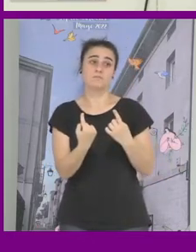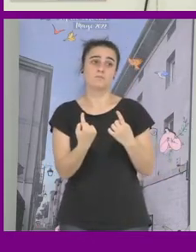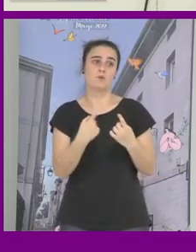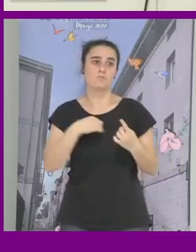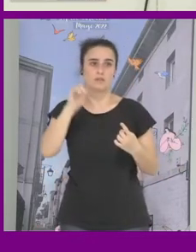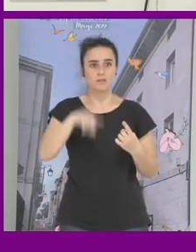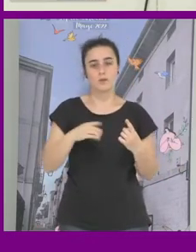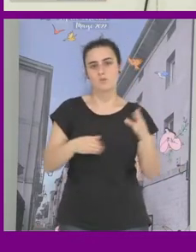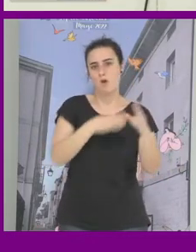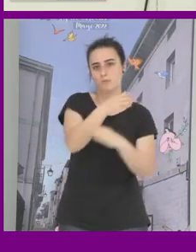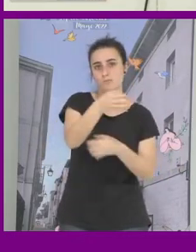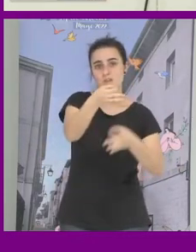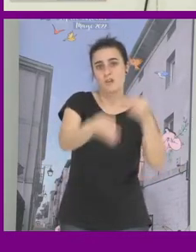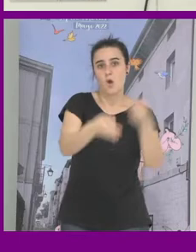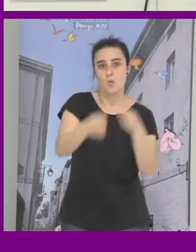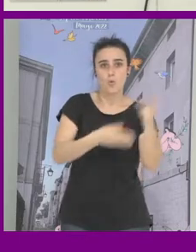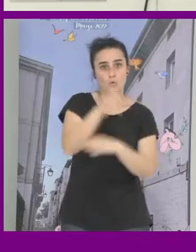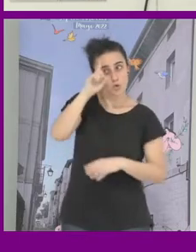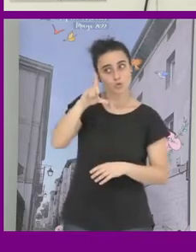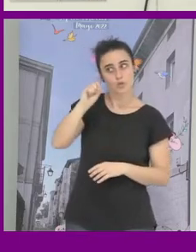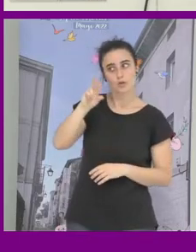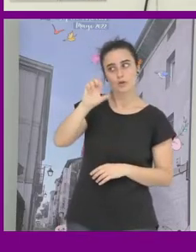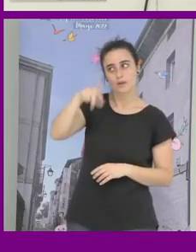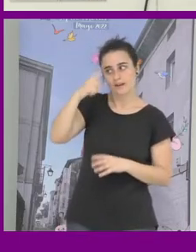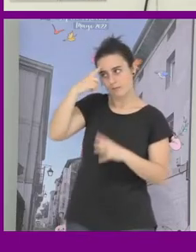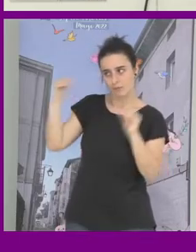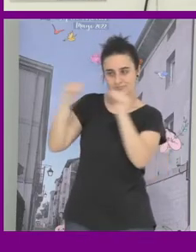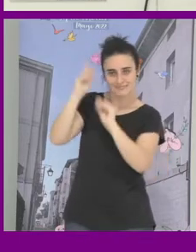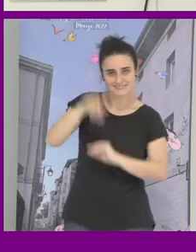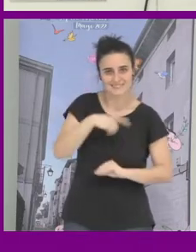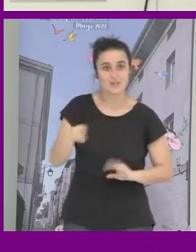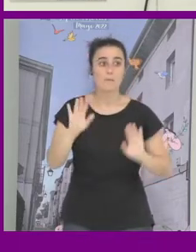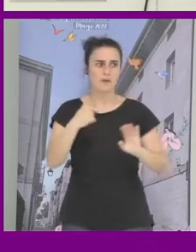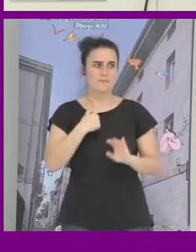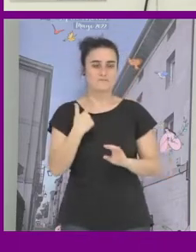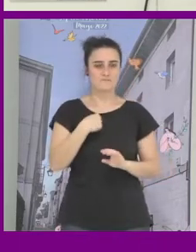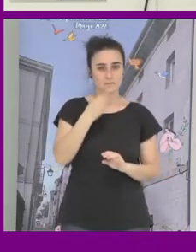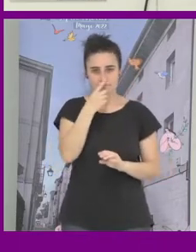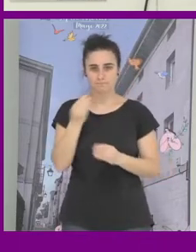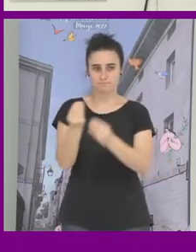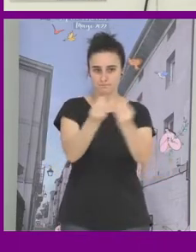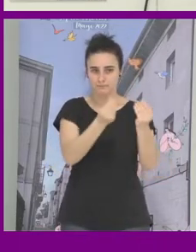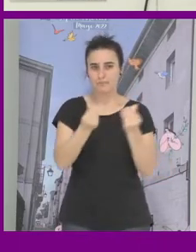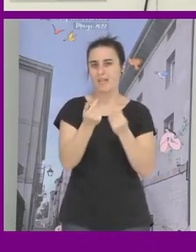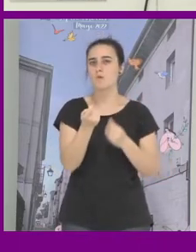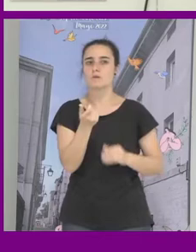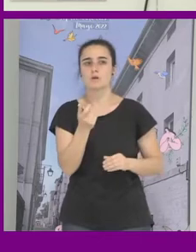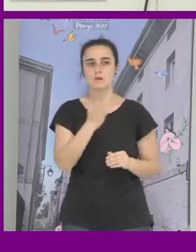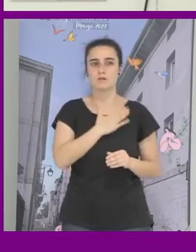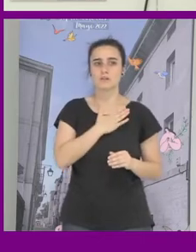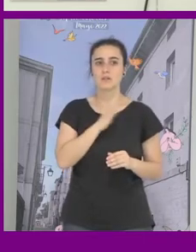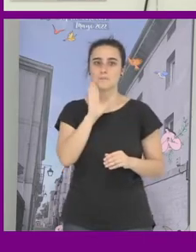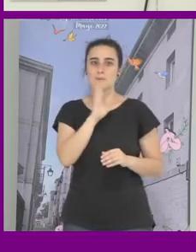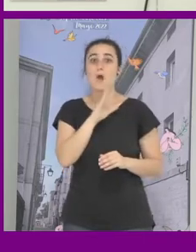ba, mehatxu hori. Bueno, ez dakit Lorena ados egongo zaren, gero komentatuko dugu, baina nire artean sumatzen dudana da, ba, berez, ama boiok